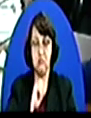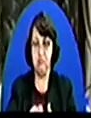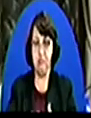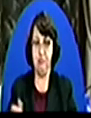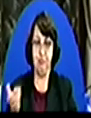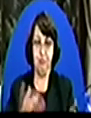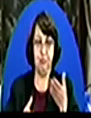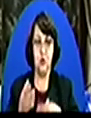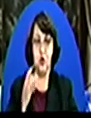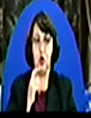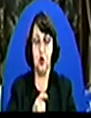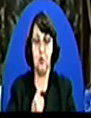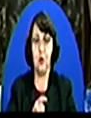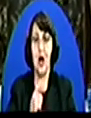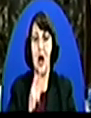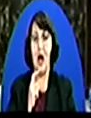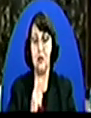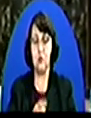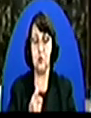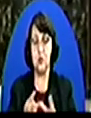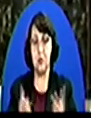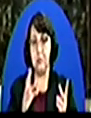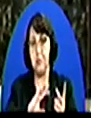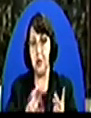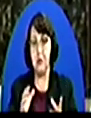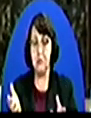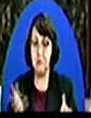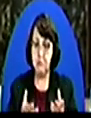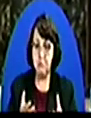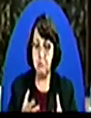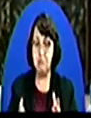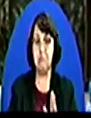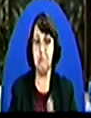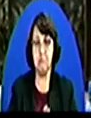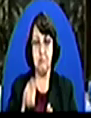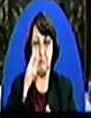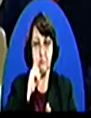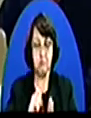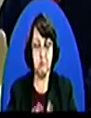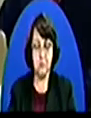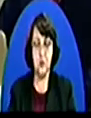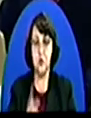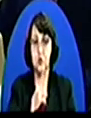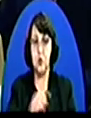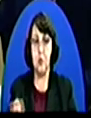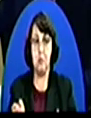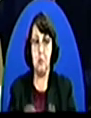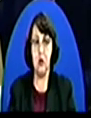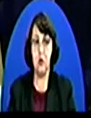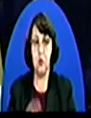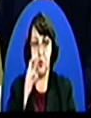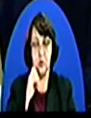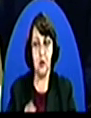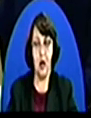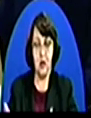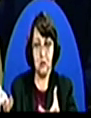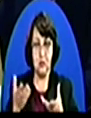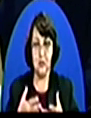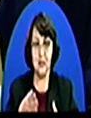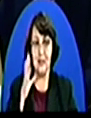халамж үйлчилгээний газарт олноор ирсэн байна. За энэ хүсэлтүүд дээр үндэслэн хүүхдийн мөнгөнд итгэмжийн 100 мянган төгрөгийг хүсэлт гаргасан сараас